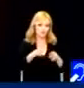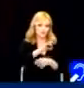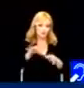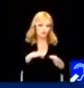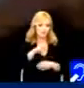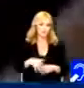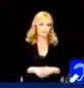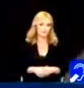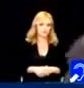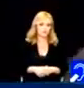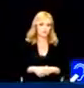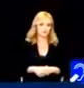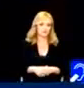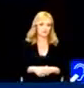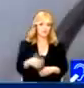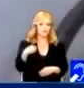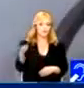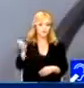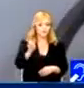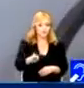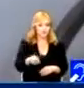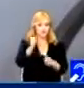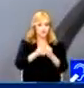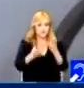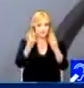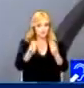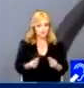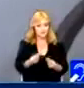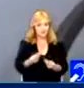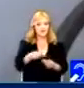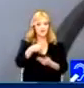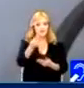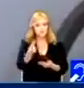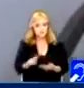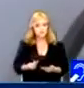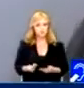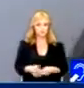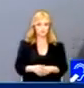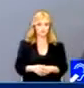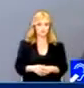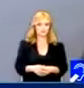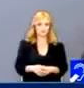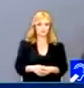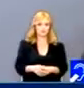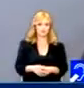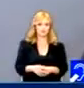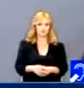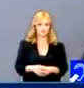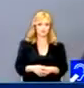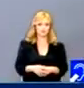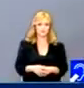Vin zilnic să desenez, colorez, să mă uit la